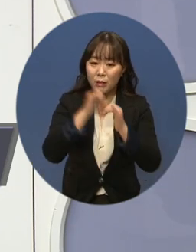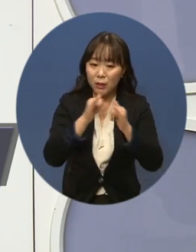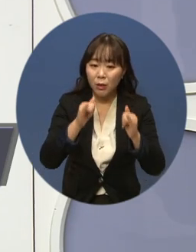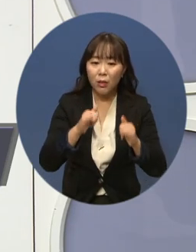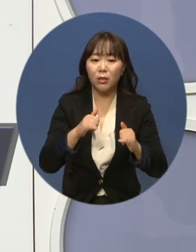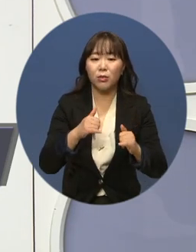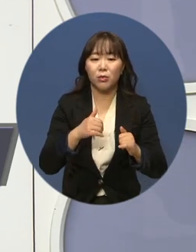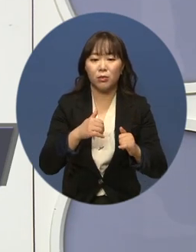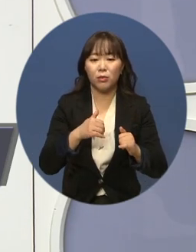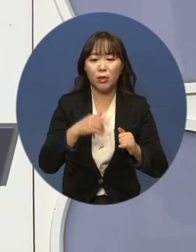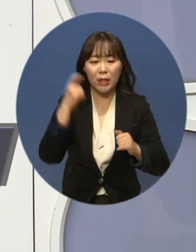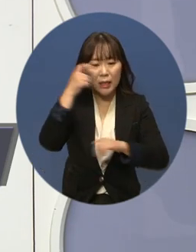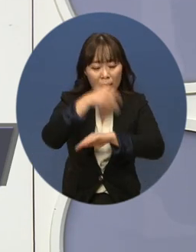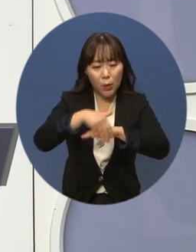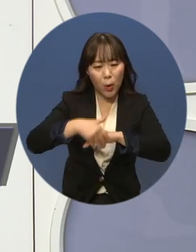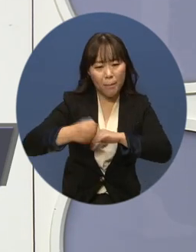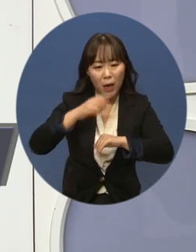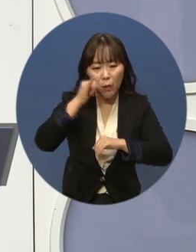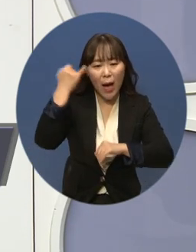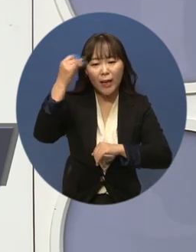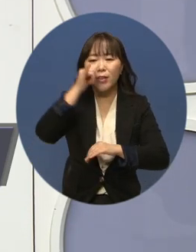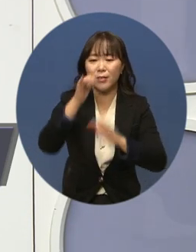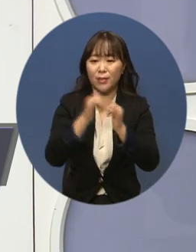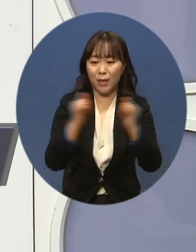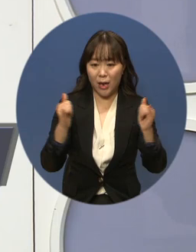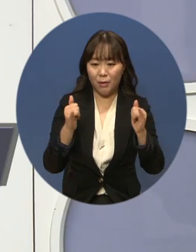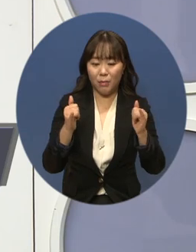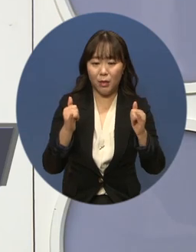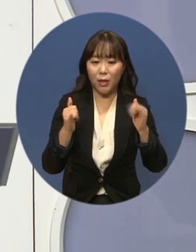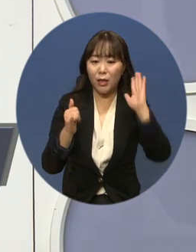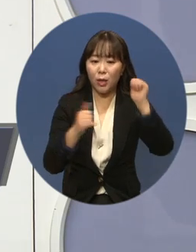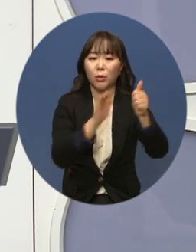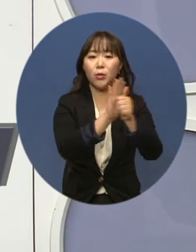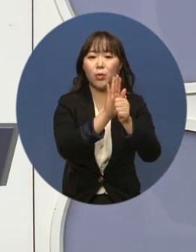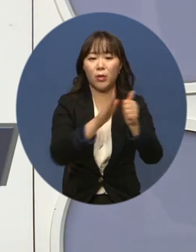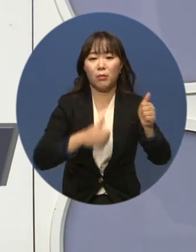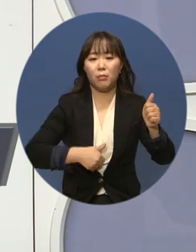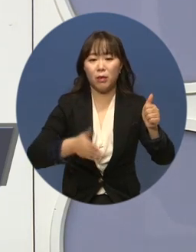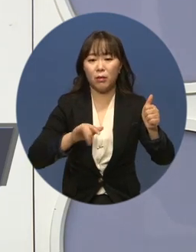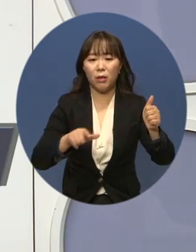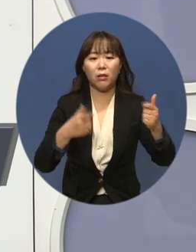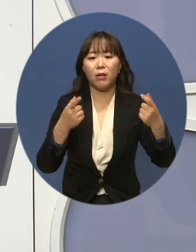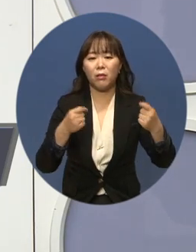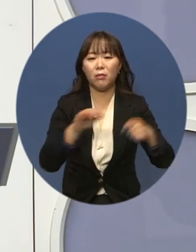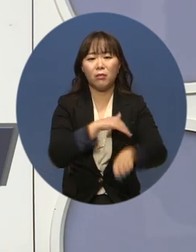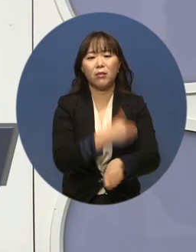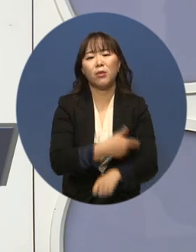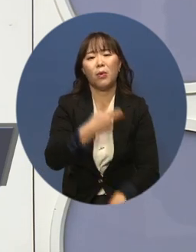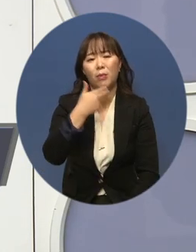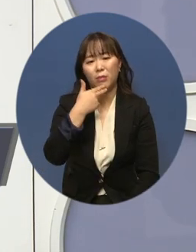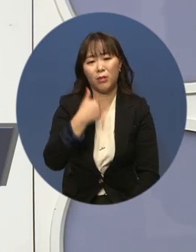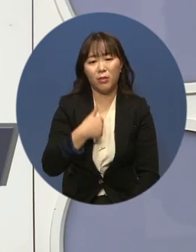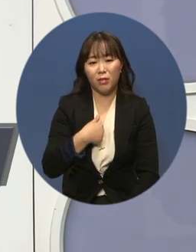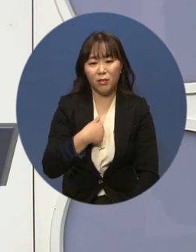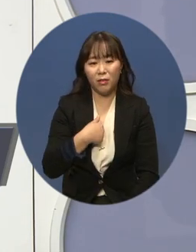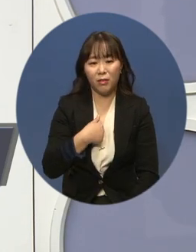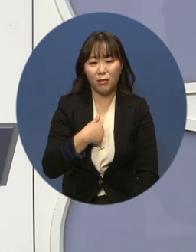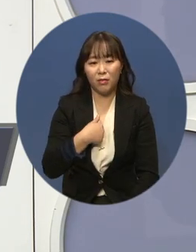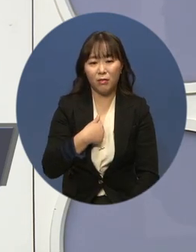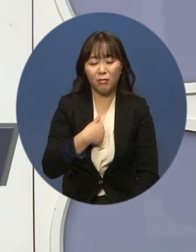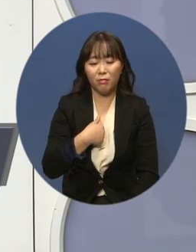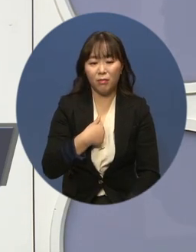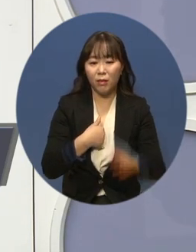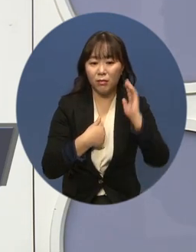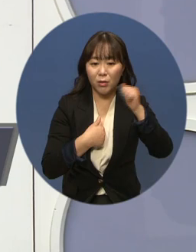청와대는 기획력 있고 아이디어 있는 사람이 가서 대통령을 보필해야 되는데 저는 그런 능력이 없습니다. 이렇게 하니까 그